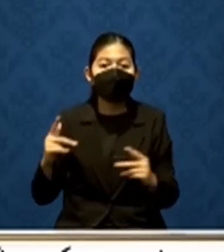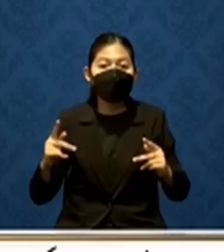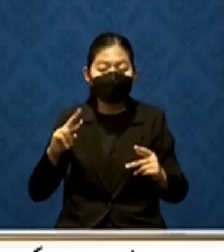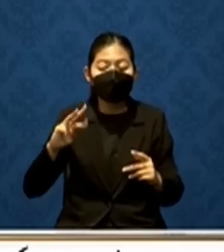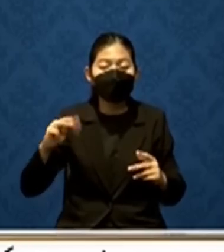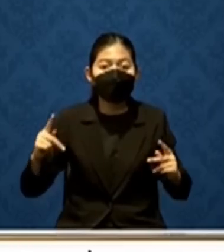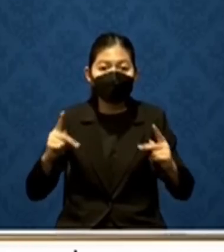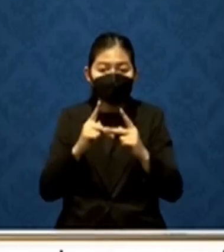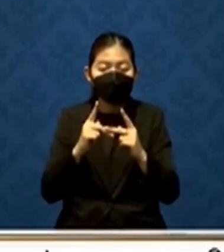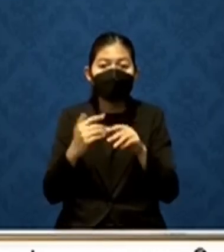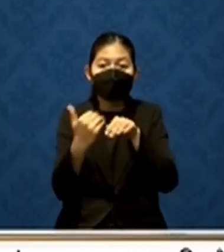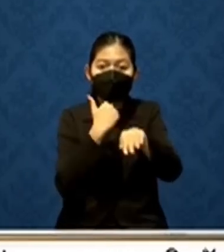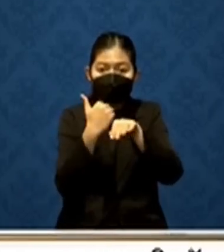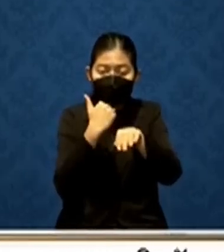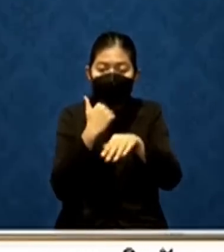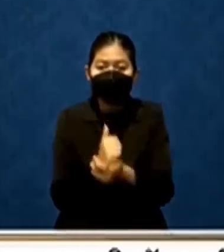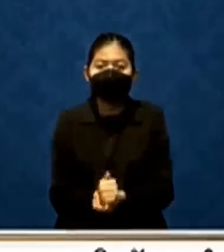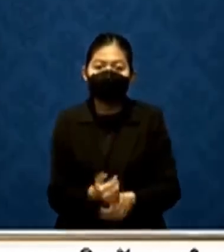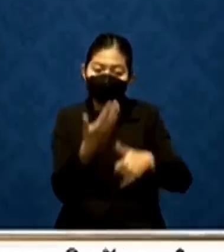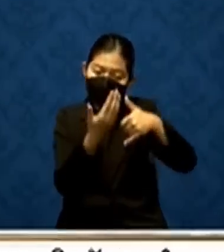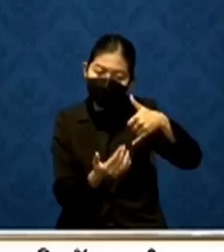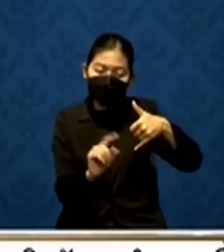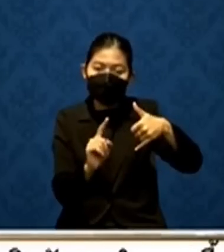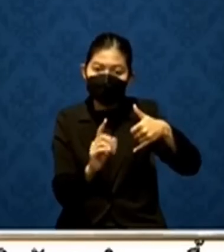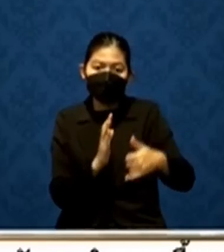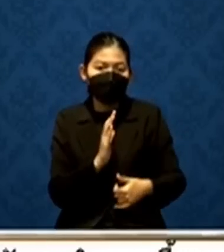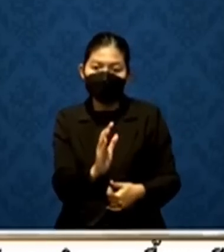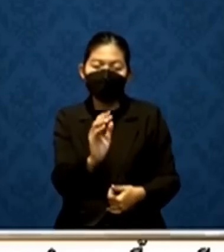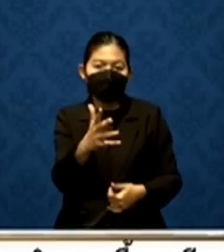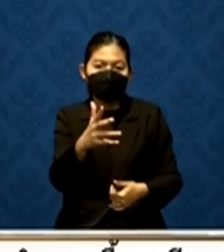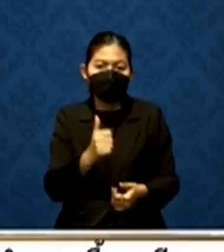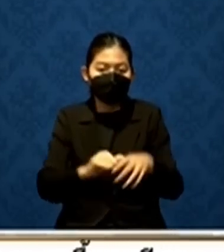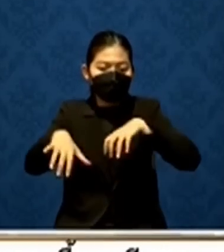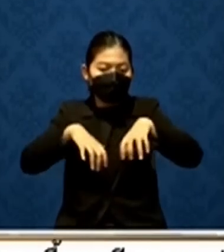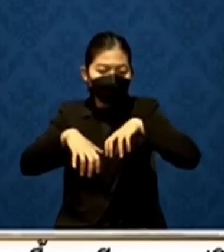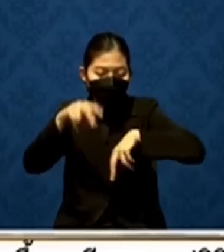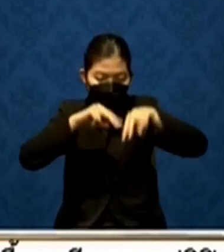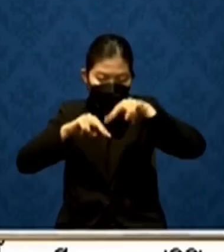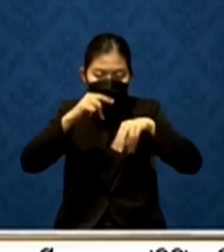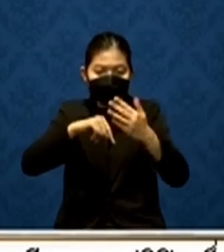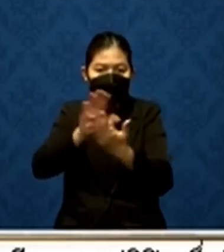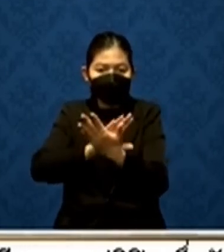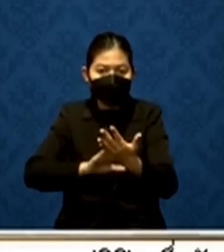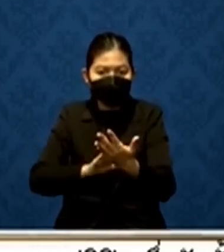ไม่มีความซื่อสัตย์สุจริตเป็นที่ประจักษ์บริหารราชการแผ่นดินไม่คำนึงถึงประโยชน์ส่วนรวมของชาติ